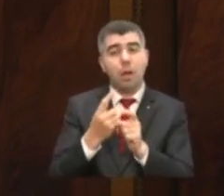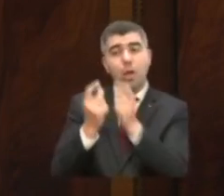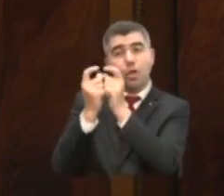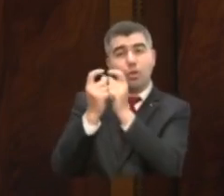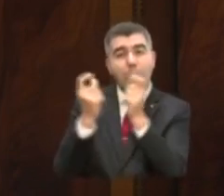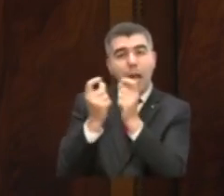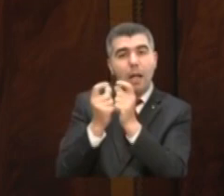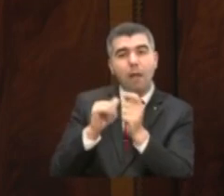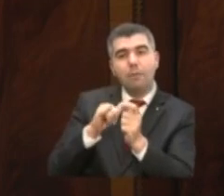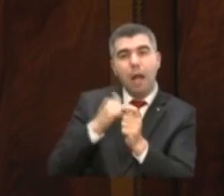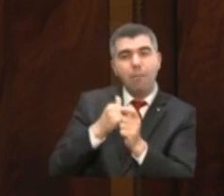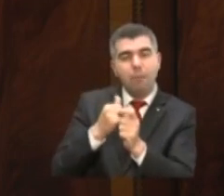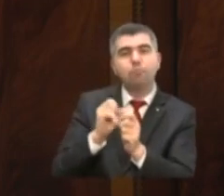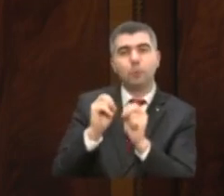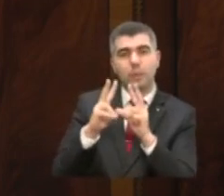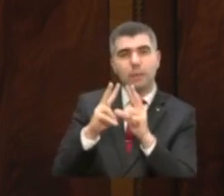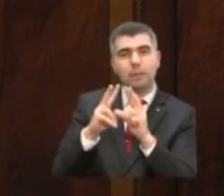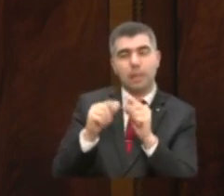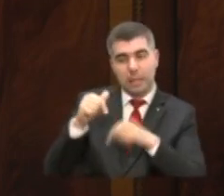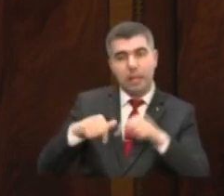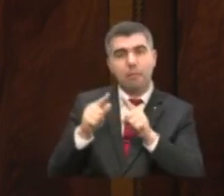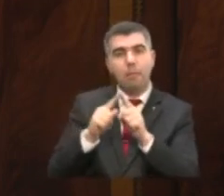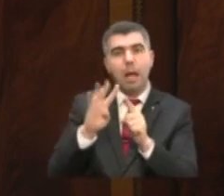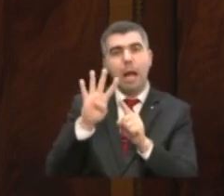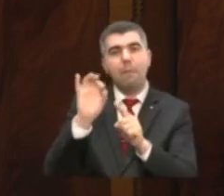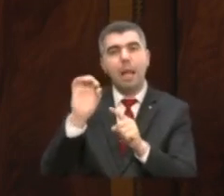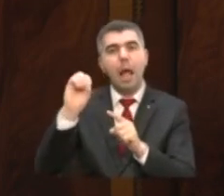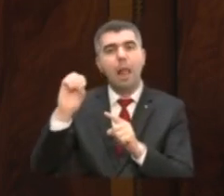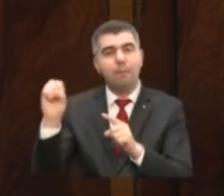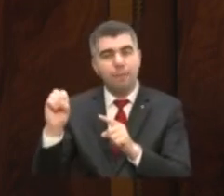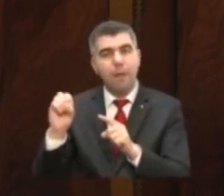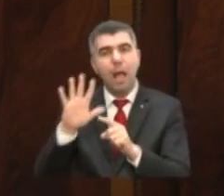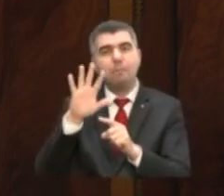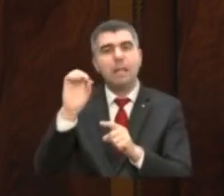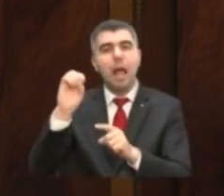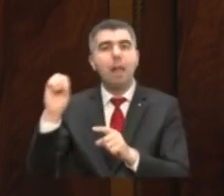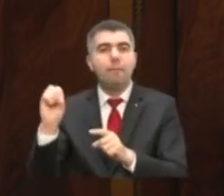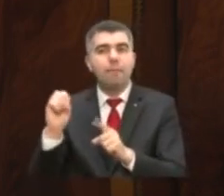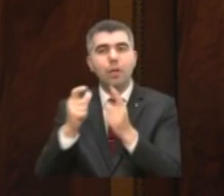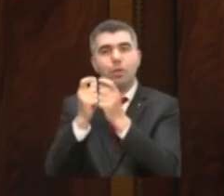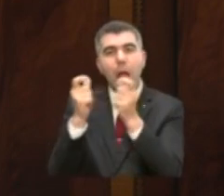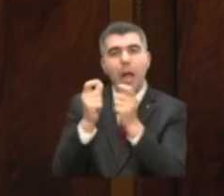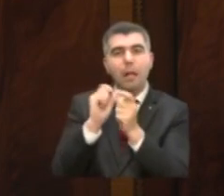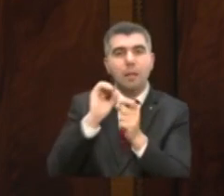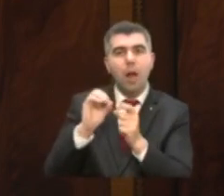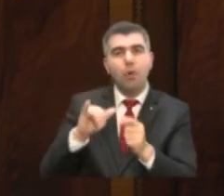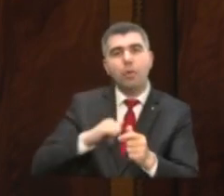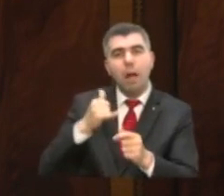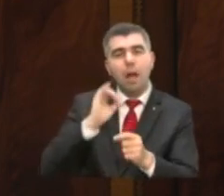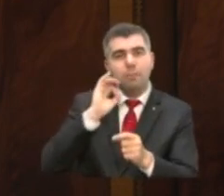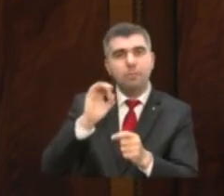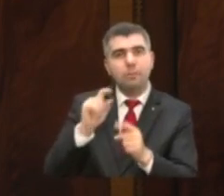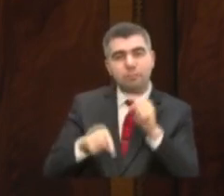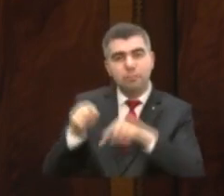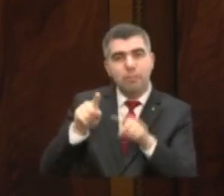ممتازة. عندنا اليوم بين 40,000 و60,000 مقاول ذاتي. بغينا نعرفوا السؤال المطروح، بغينا نعرفوا الوزن ديالهم الحقيقي في الاقتصاد الوطني،